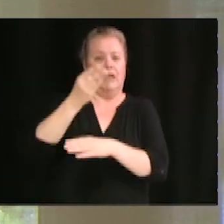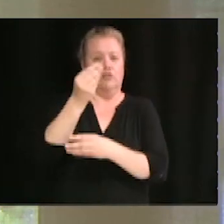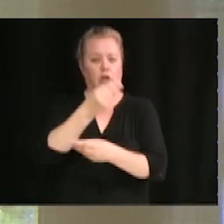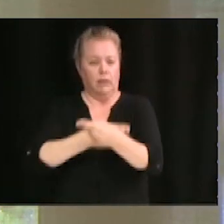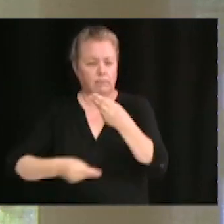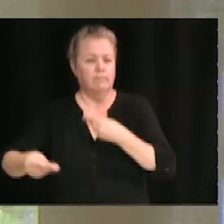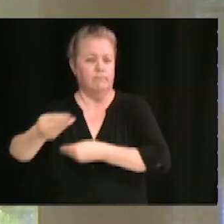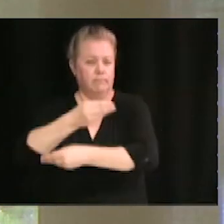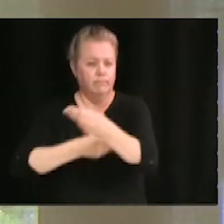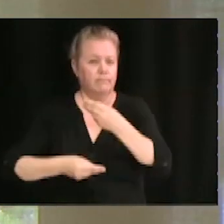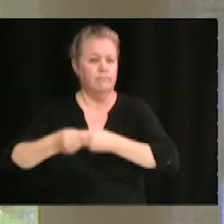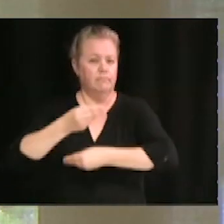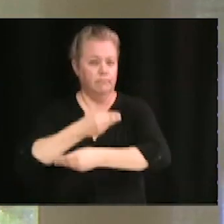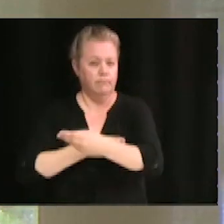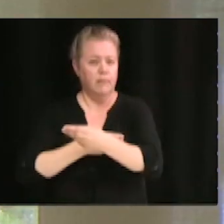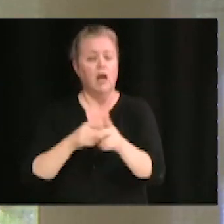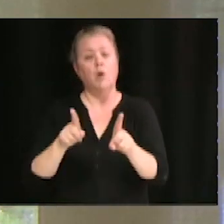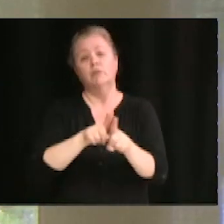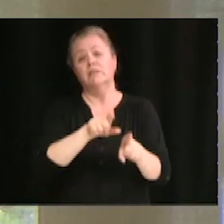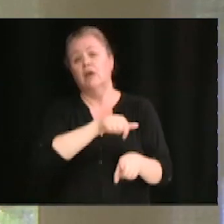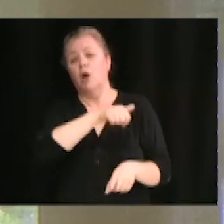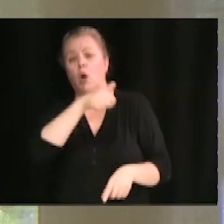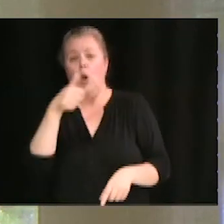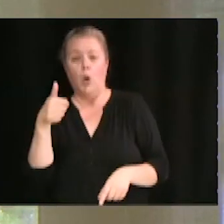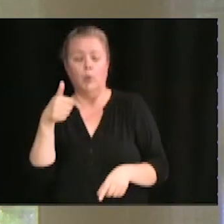-2019.